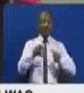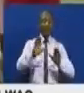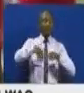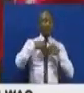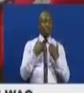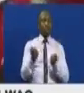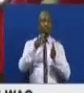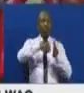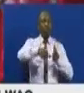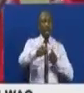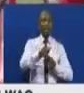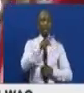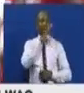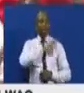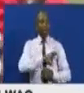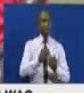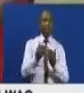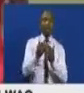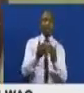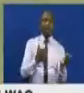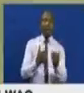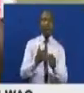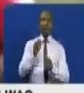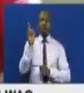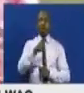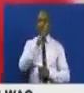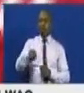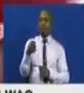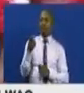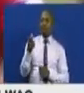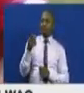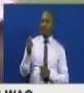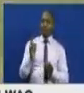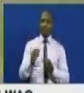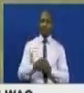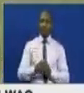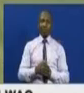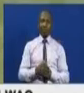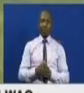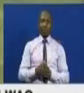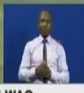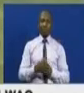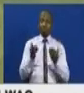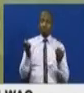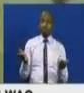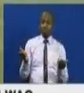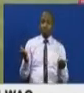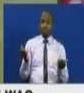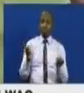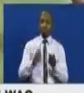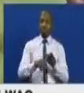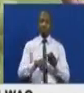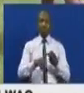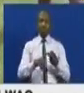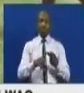wachezaji wao mishahara kutokana na ukata ambao wameupata baada ya ligi kusimama kwa sababu kusababishwa na janga la